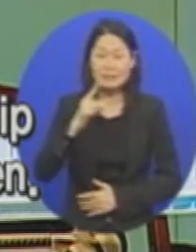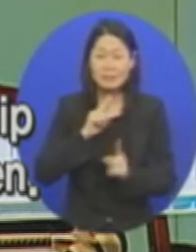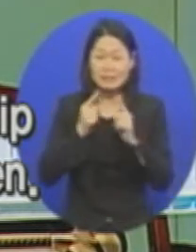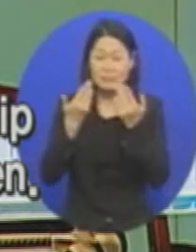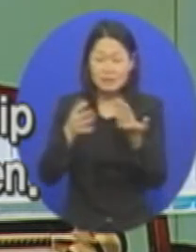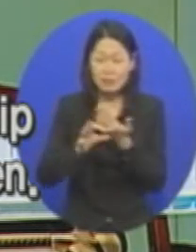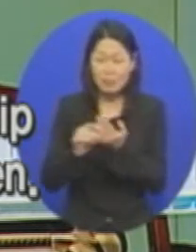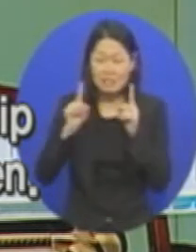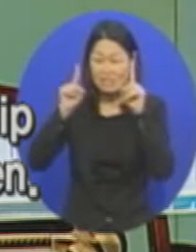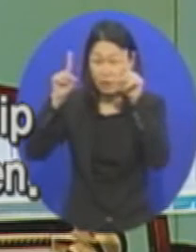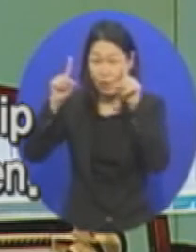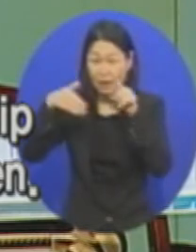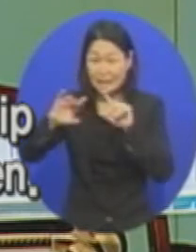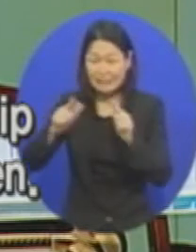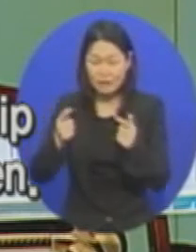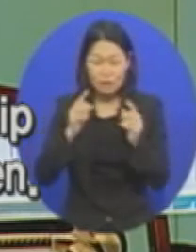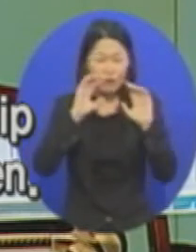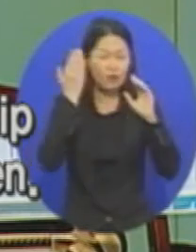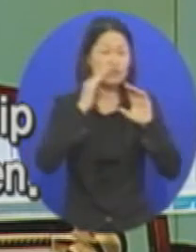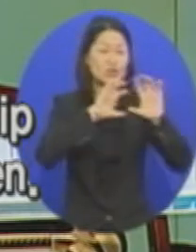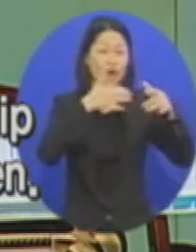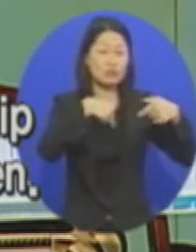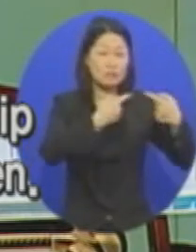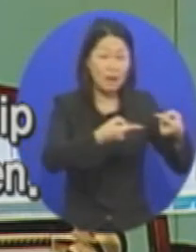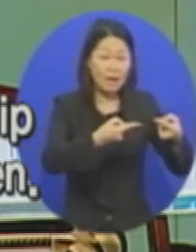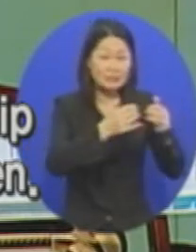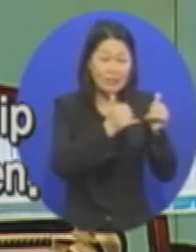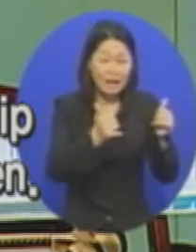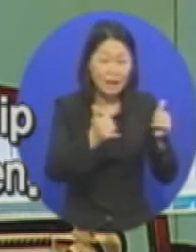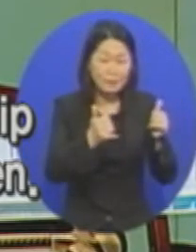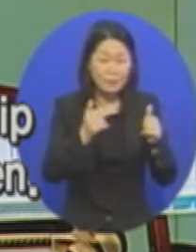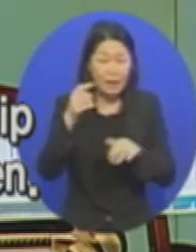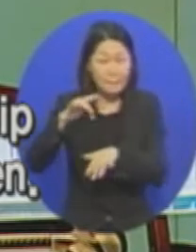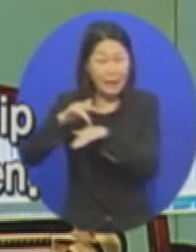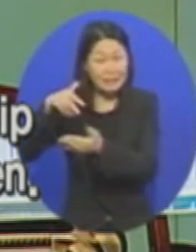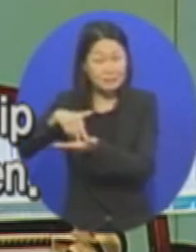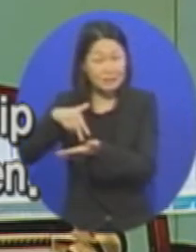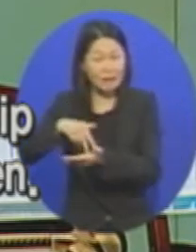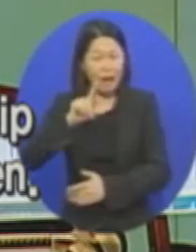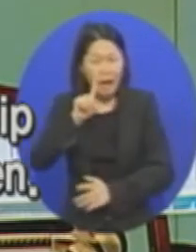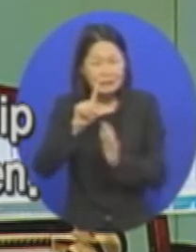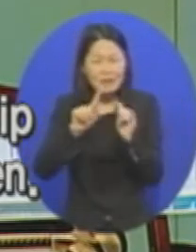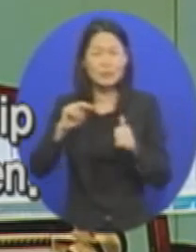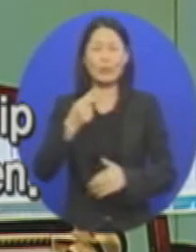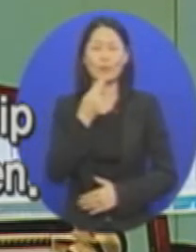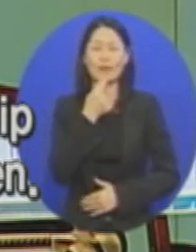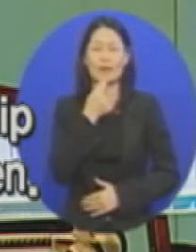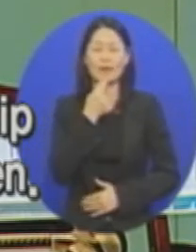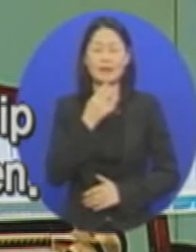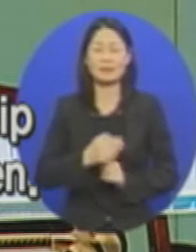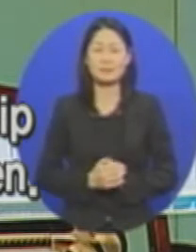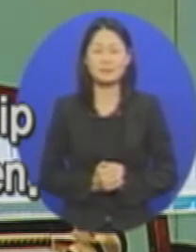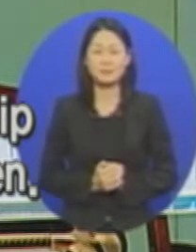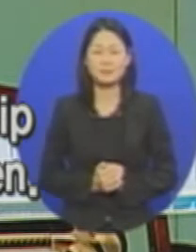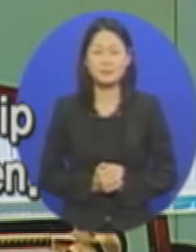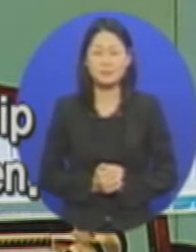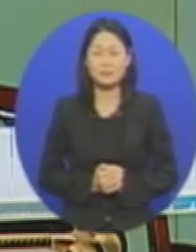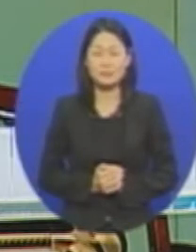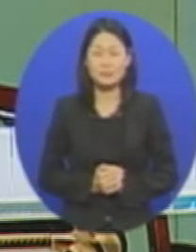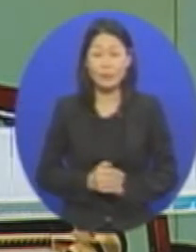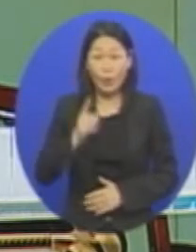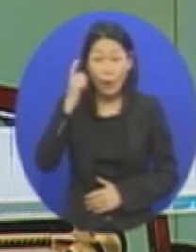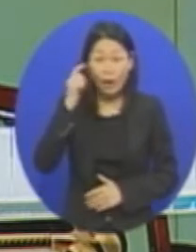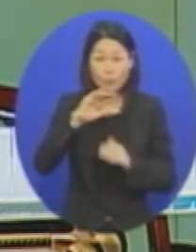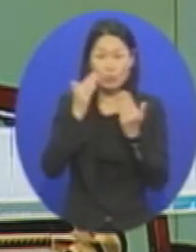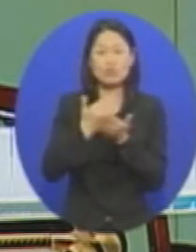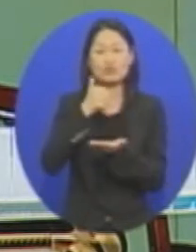천국에 갈 수 있는 사람은 마귀가 생각하기에는 한 사람도 없어 한 사람들 왜 다